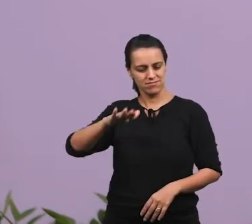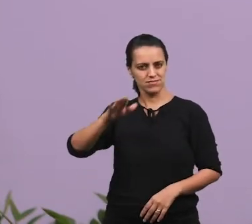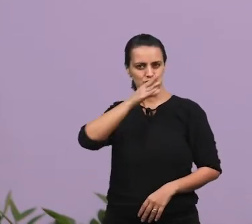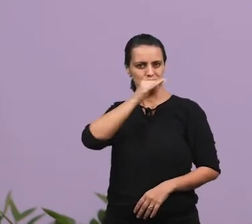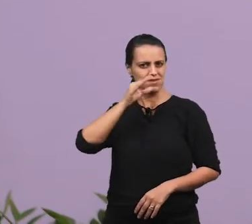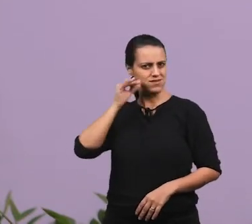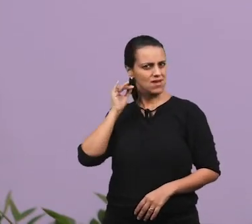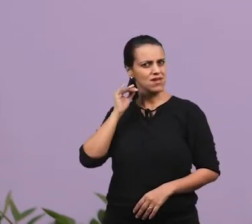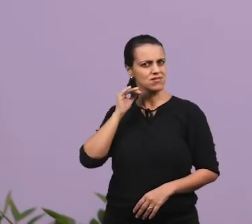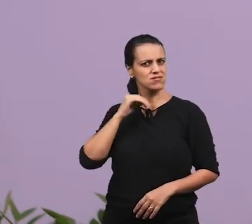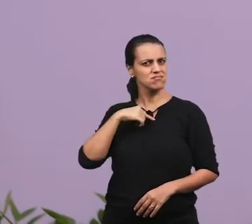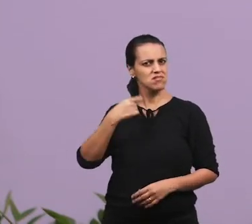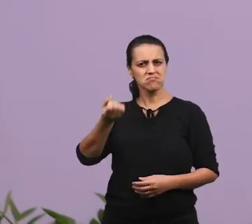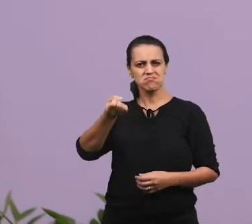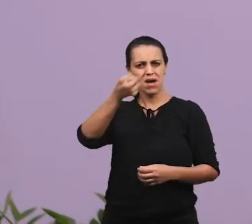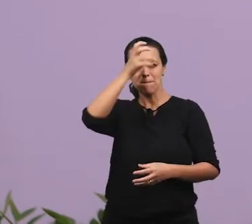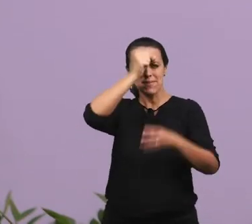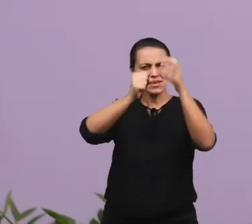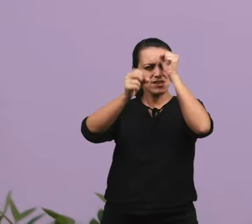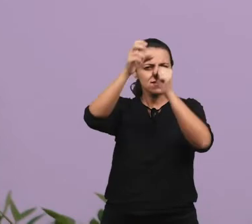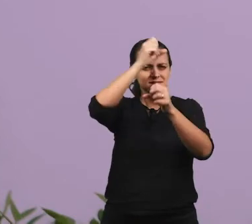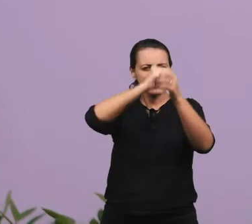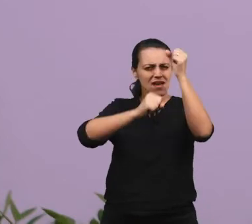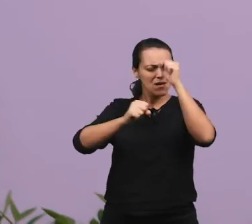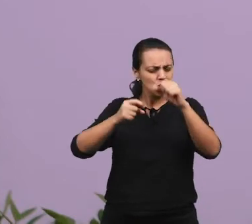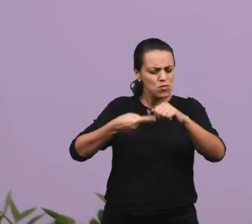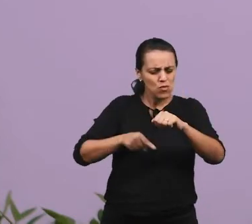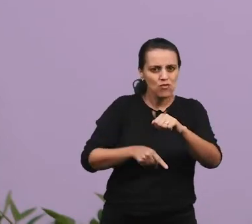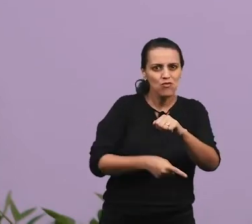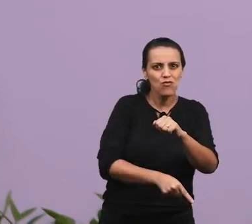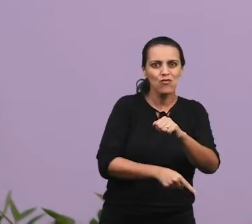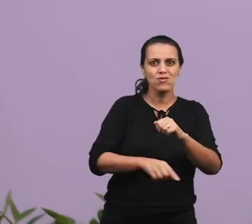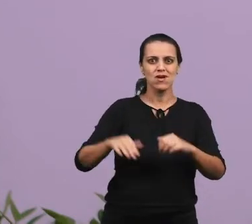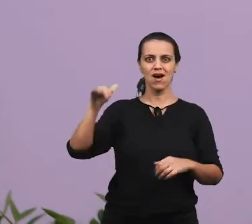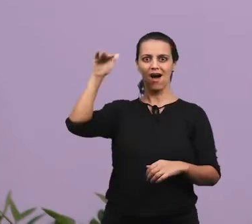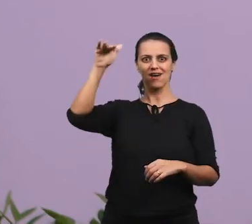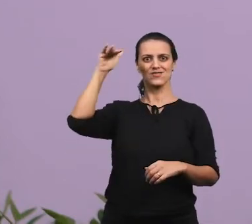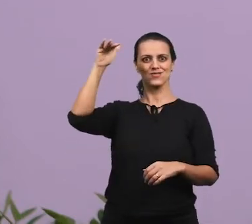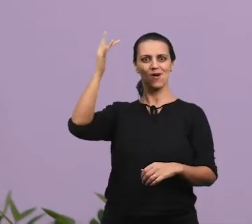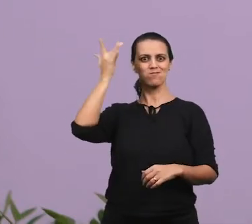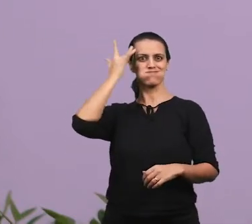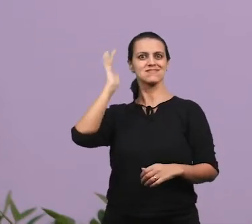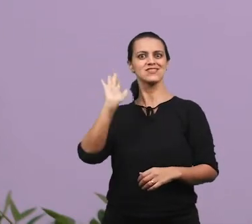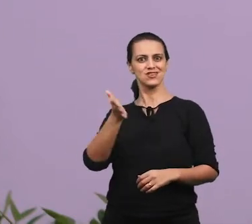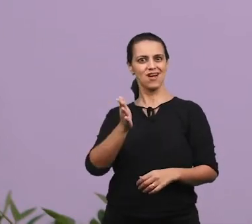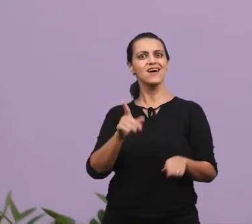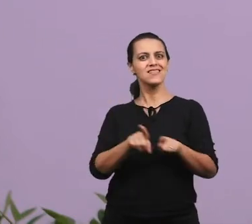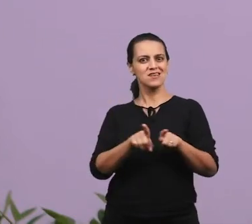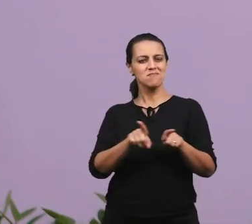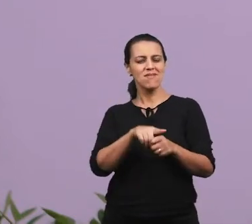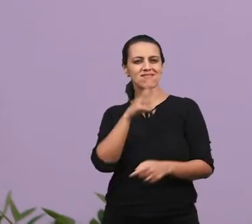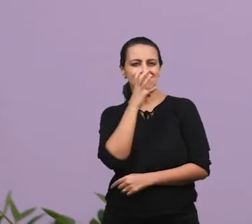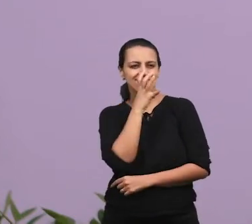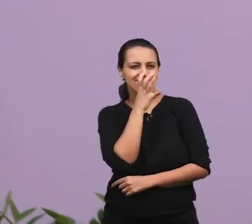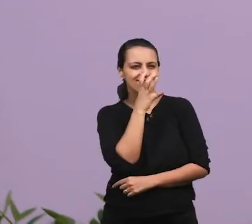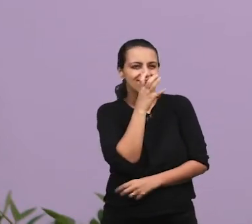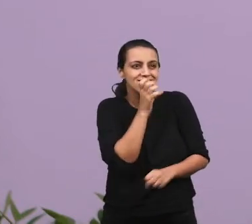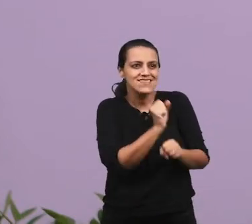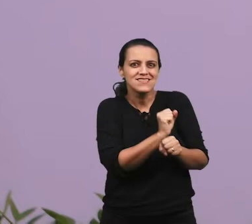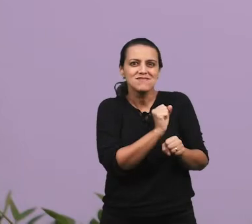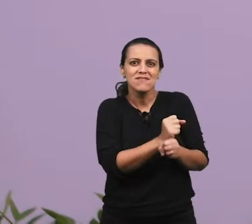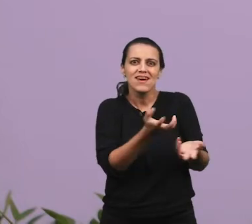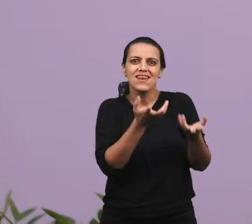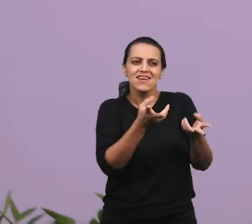для малышей и средней группы, и наших подростков,